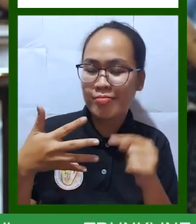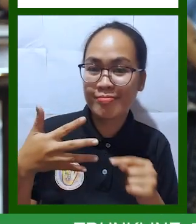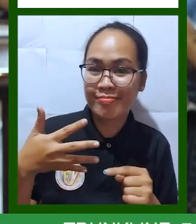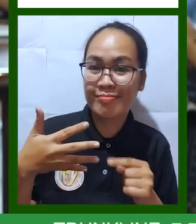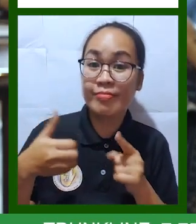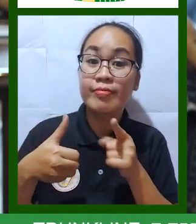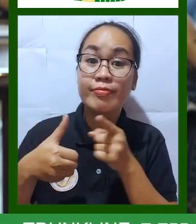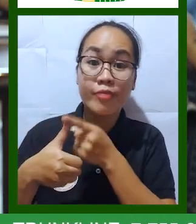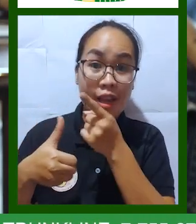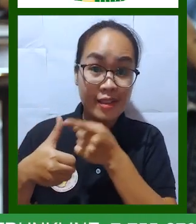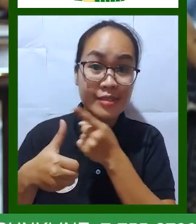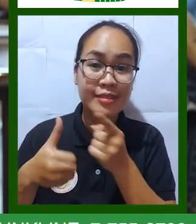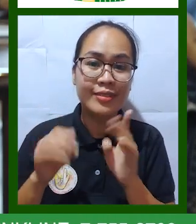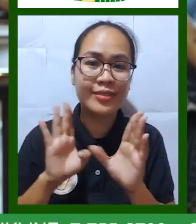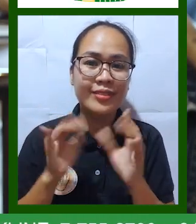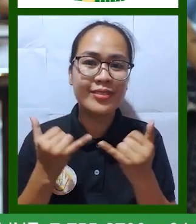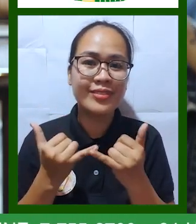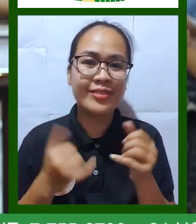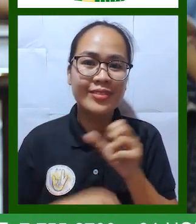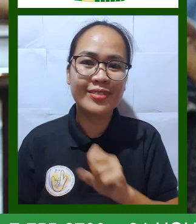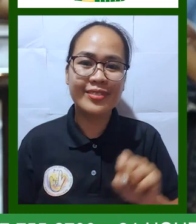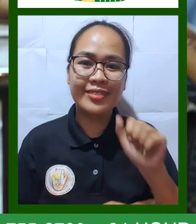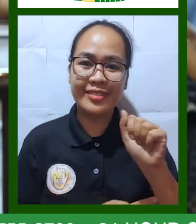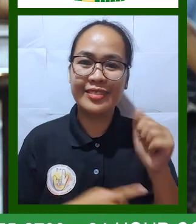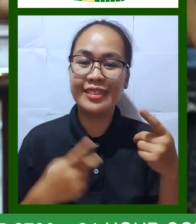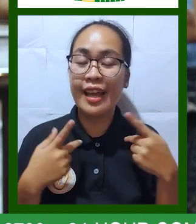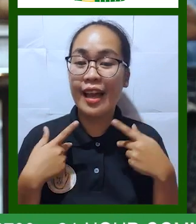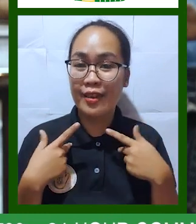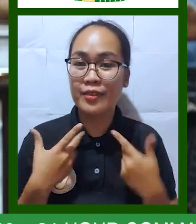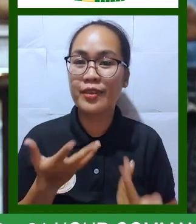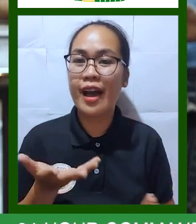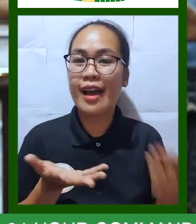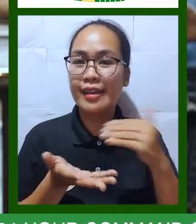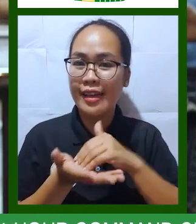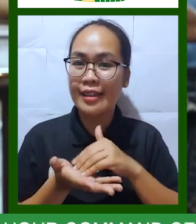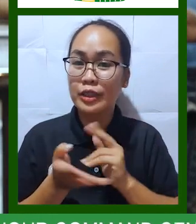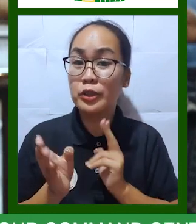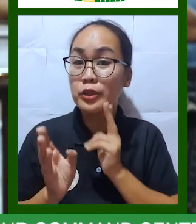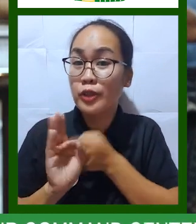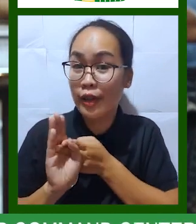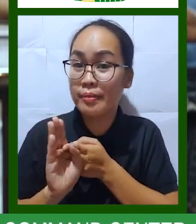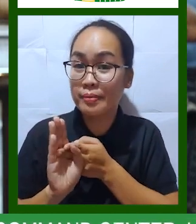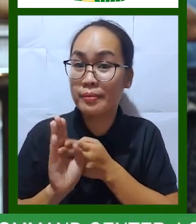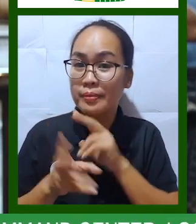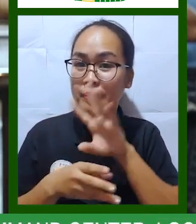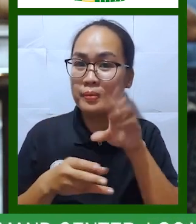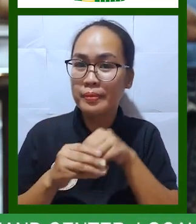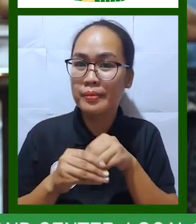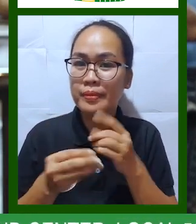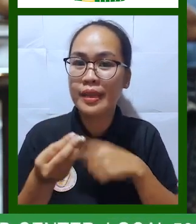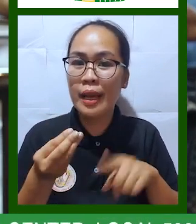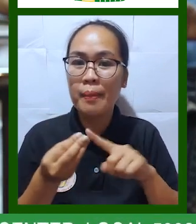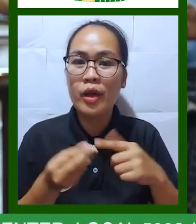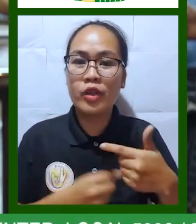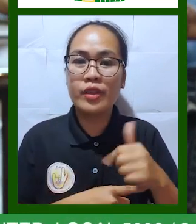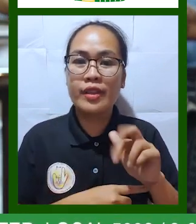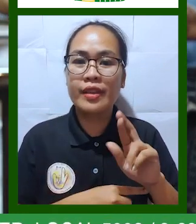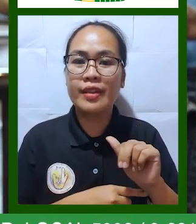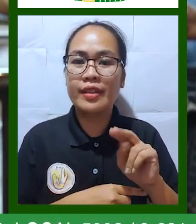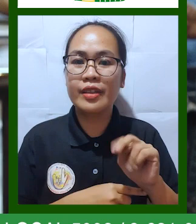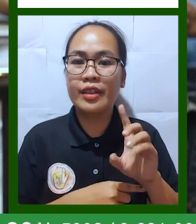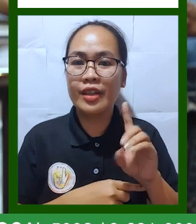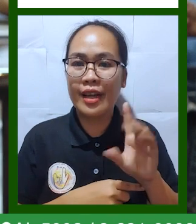kaganapan na ito? So, unang-una po, no, ang Barangay San Antonio ay buling nakiisa sa Grand